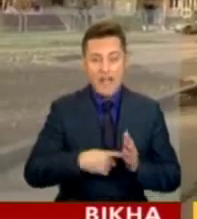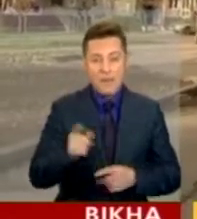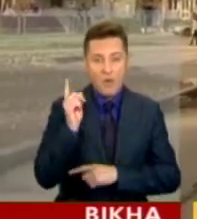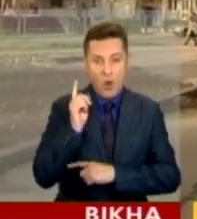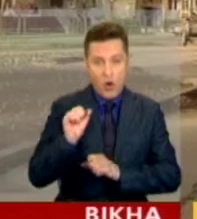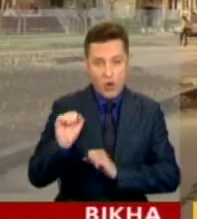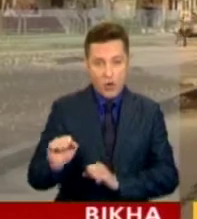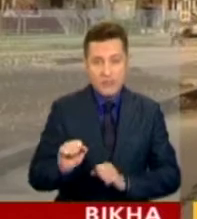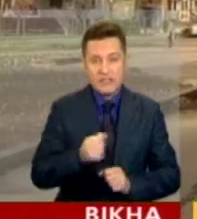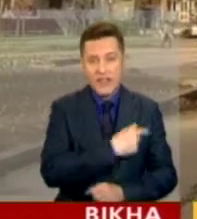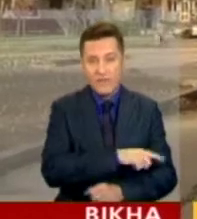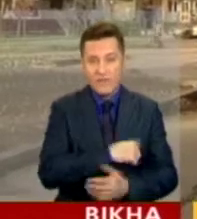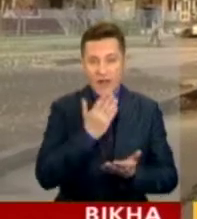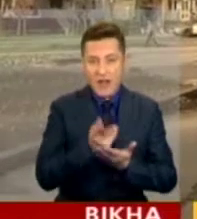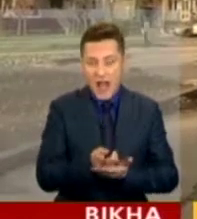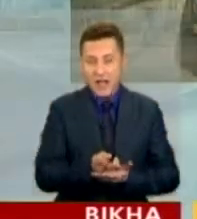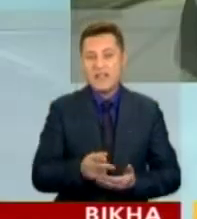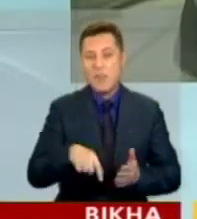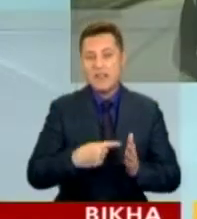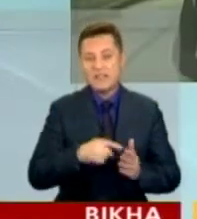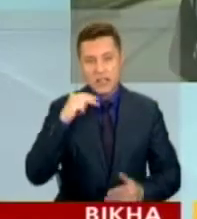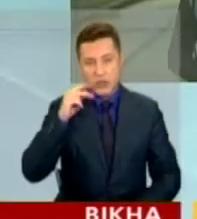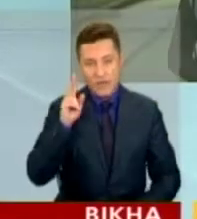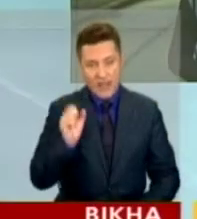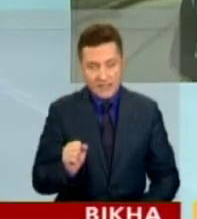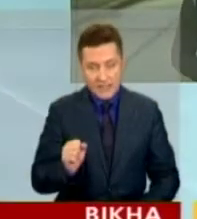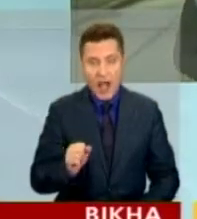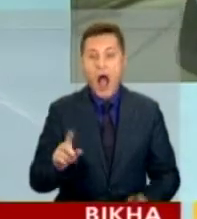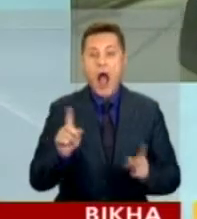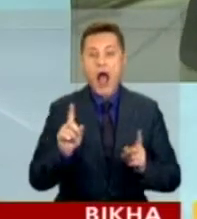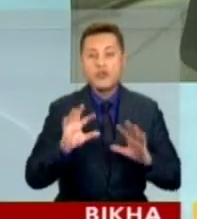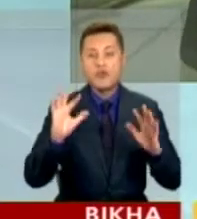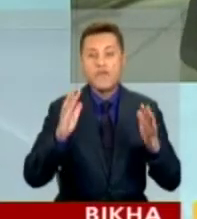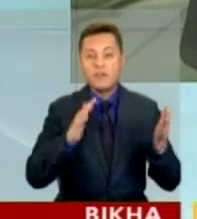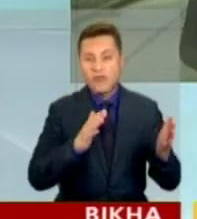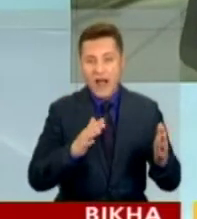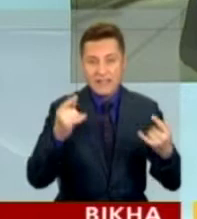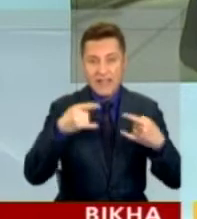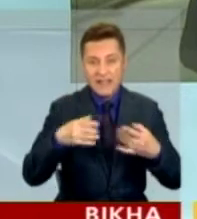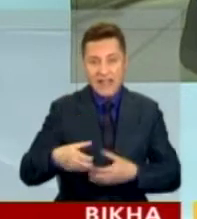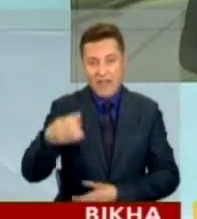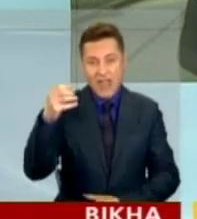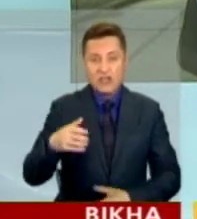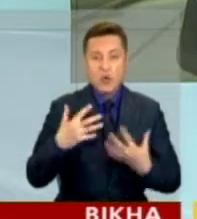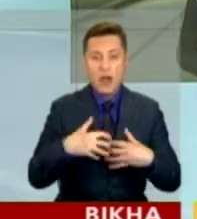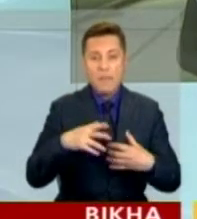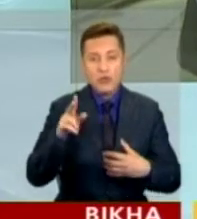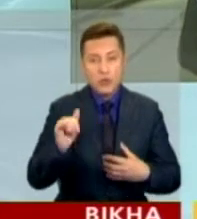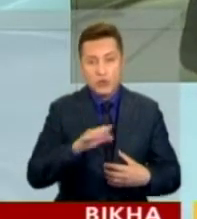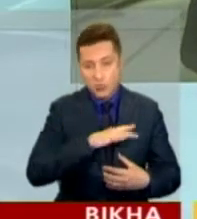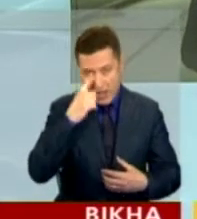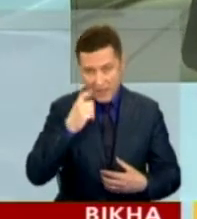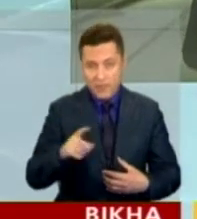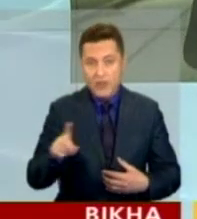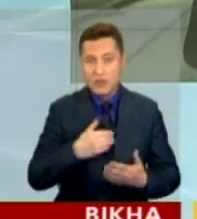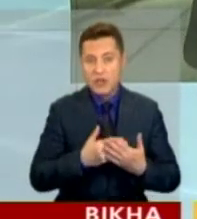він знаходиться у лікарні міста Слов'янська. Віто? Борисе, а що там відбувається із телевежею Краматорської? Сьогодні була інформація, що і